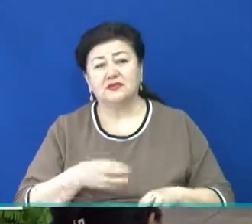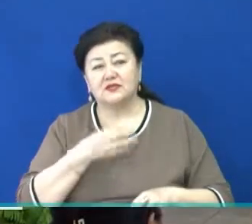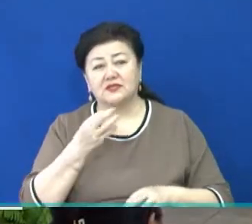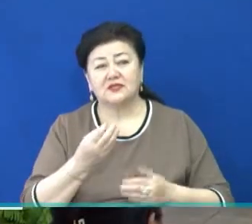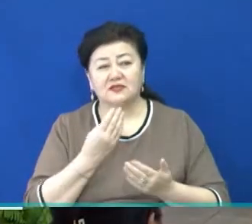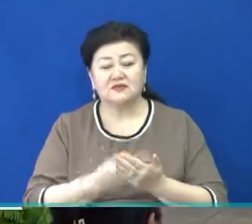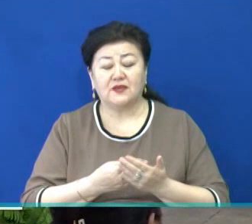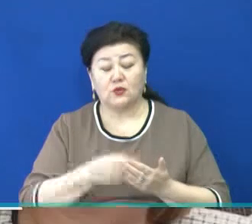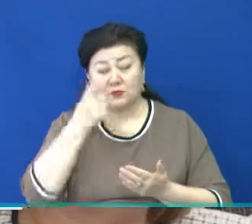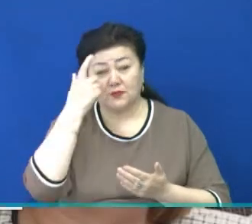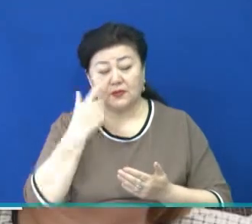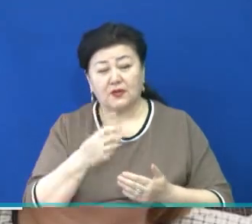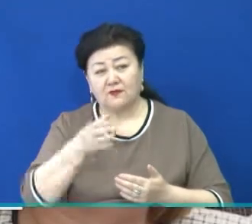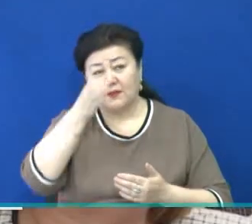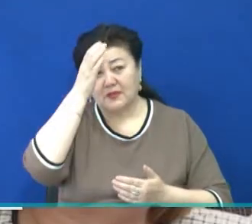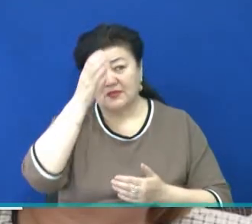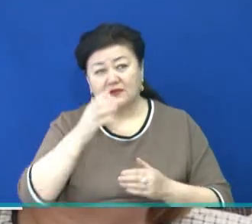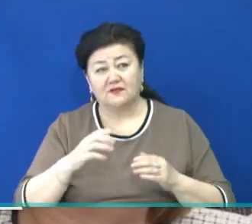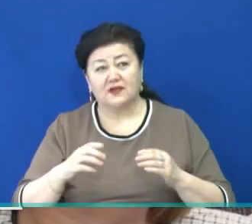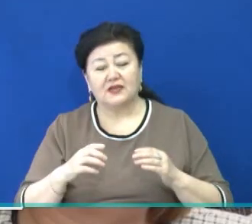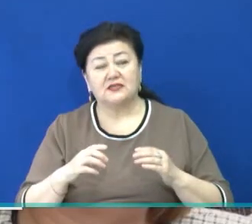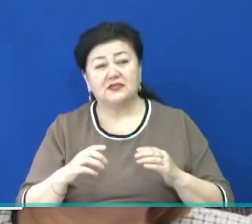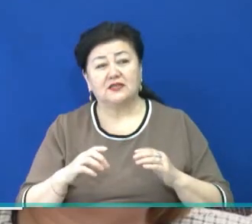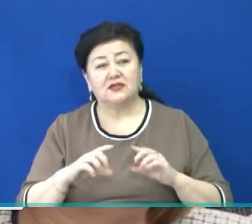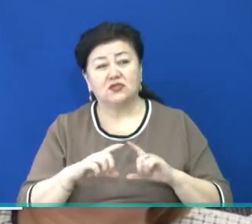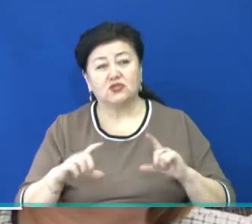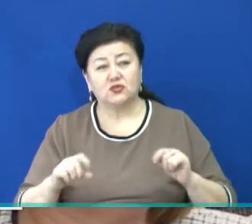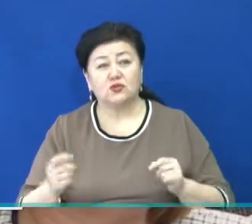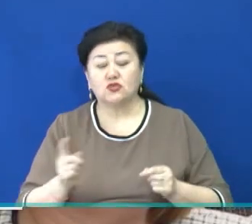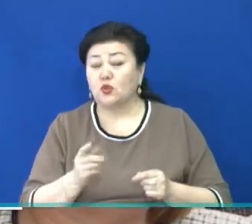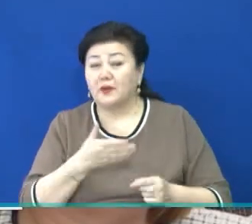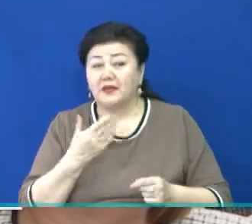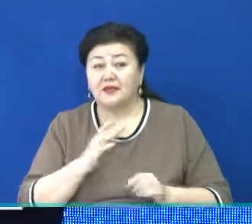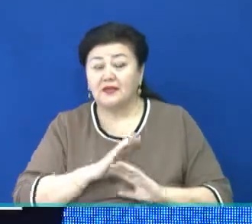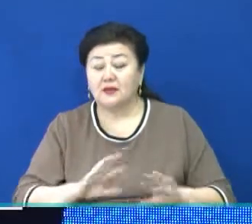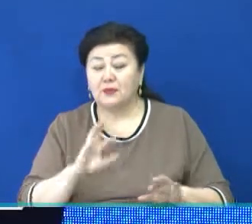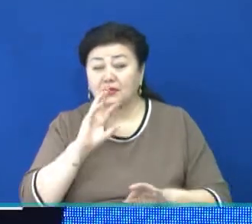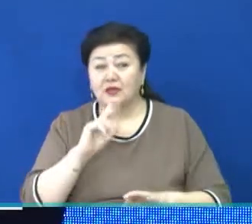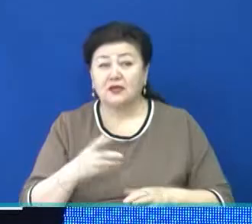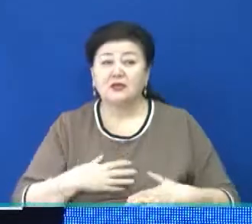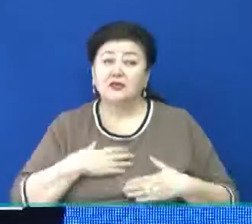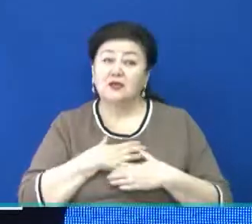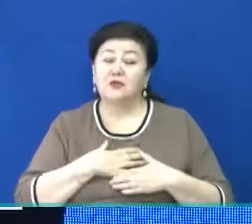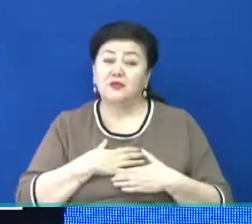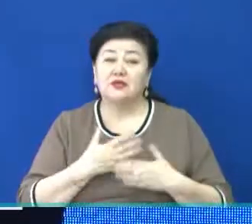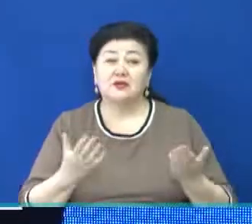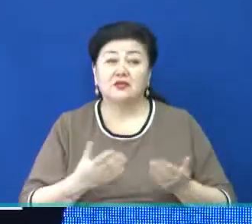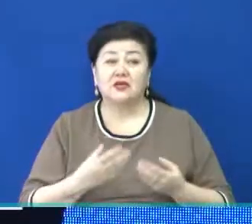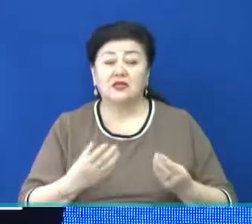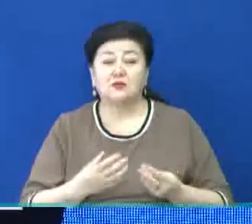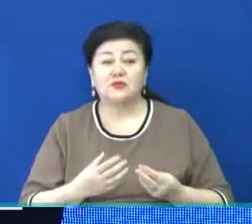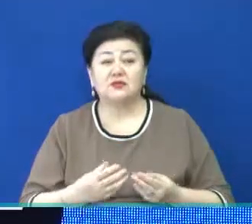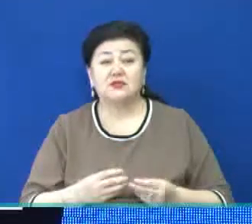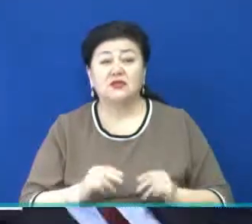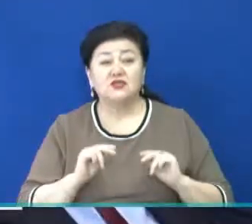кезегінде ол білім мекемелерінде мұндай жағдайлардың орын алмасы үшін қоғамға азаматтық жанашырлық керектігін атап өтті. Бұдан